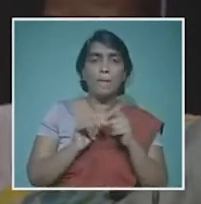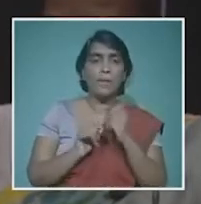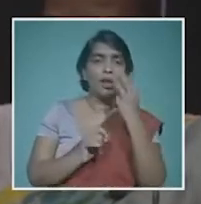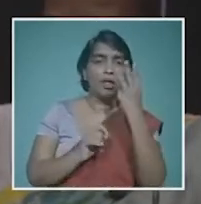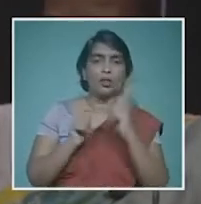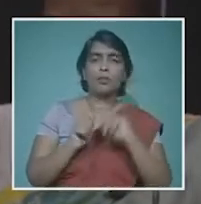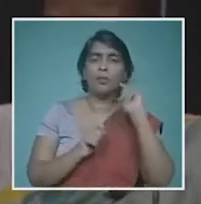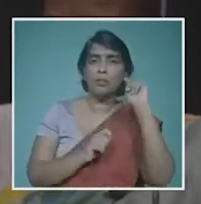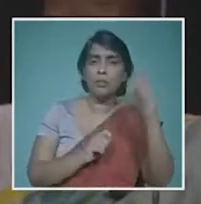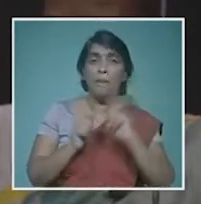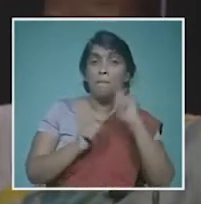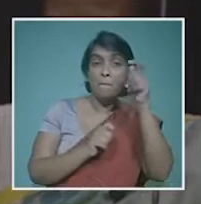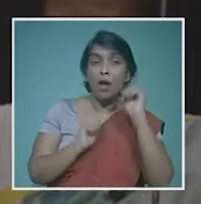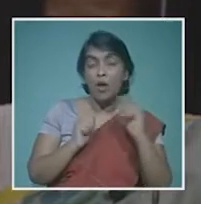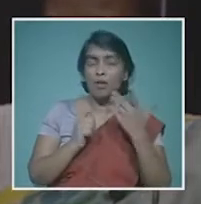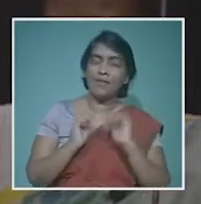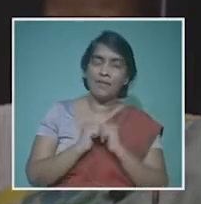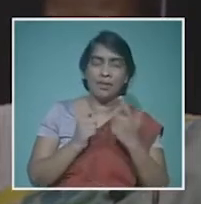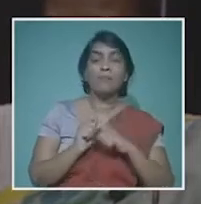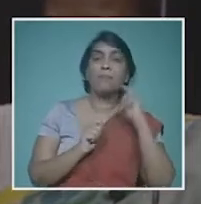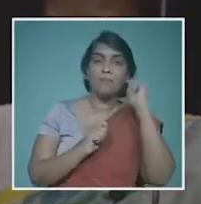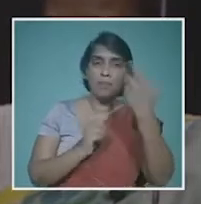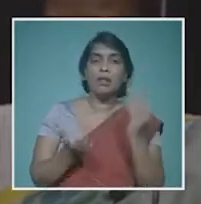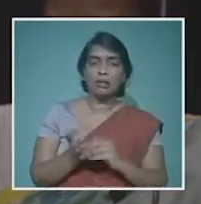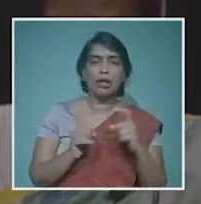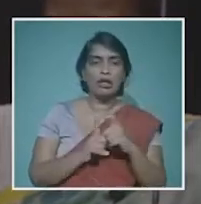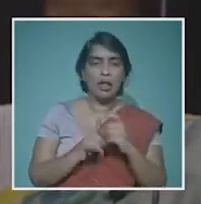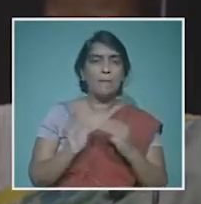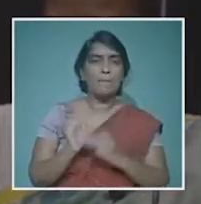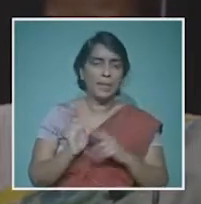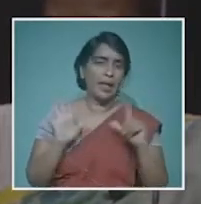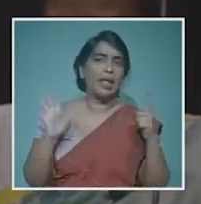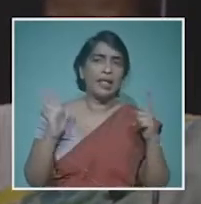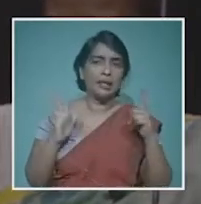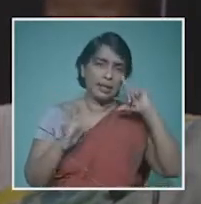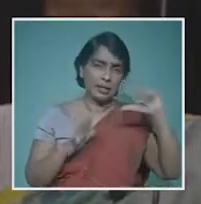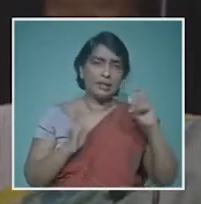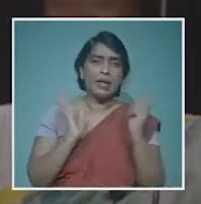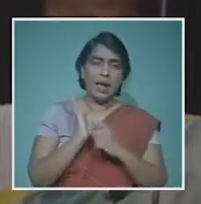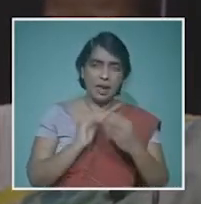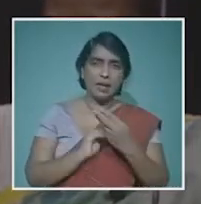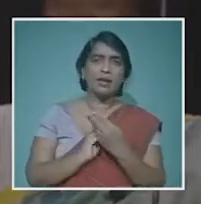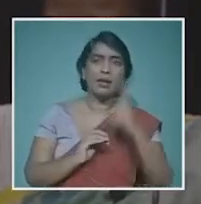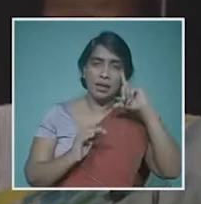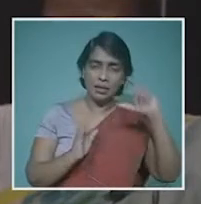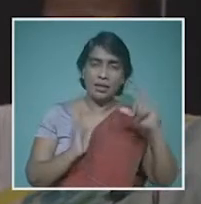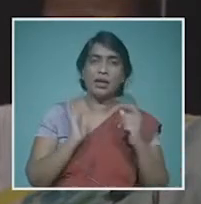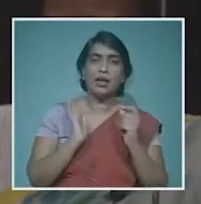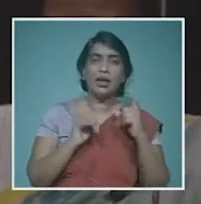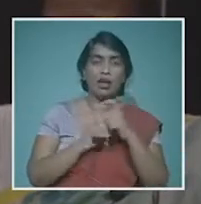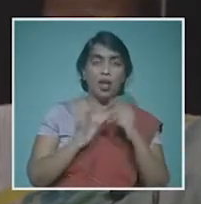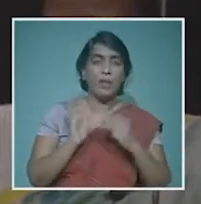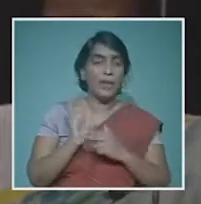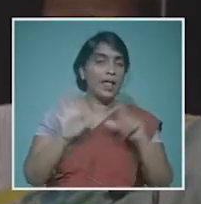තිබ්බේ. ගෙවපු විදිය වැඩක් නැහැ නේ, ගෙව්වනේ. තව ගෙවන්න තිබුණ ඩොලර් මිලියන 70යි නේ චීන ණයක්නේ. දැන් චීන ණය ඩොලර් මිලියන